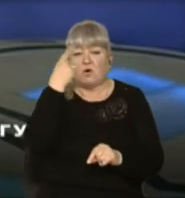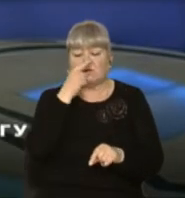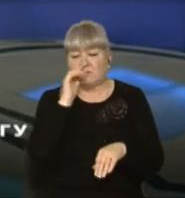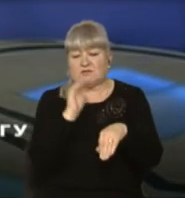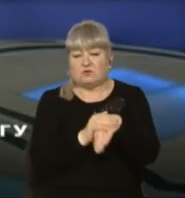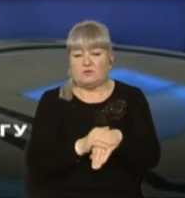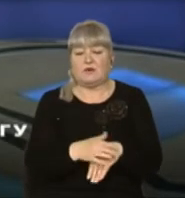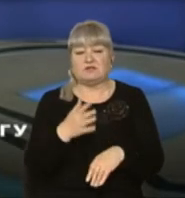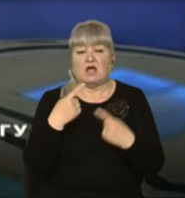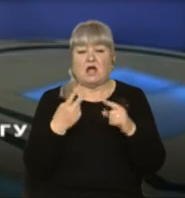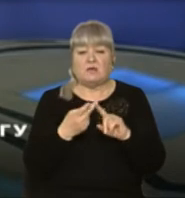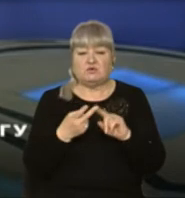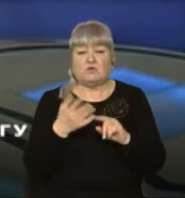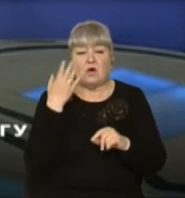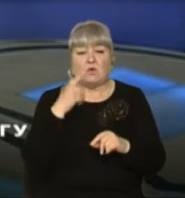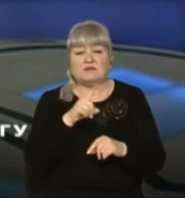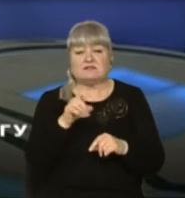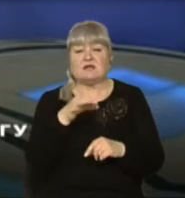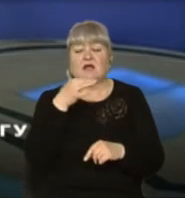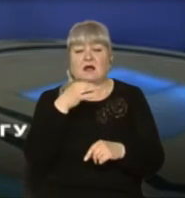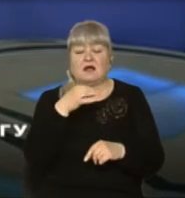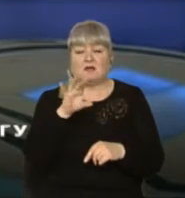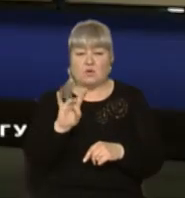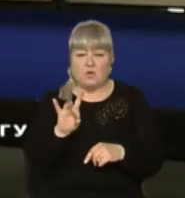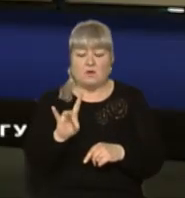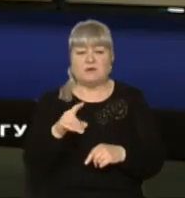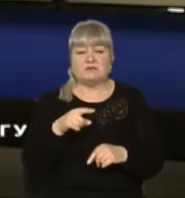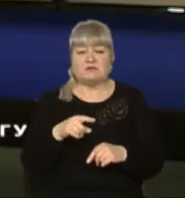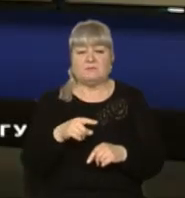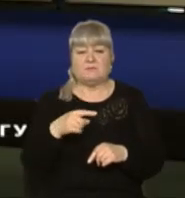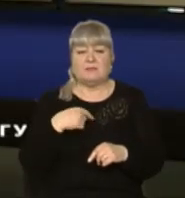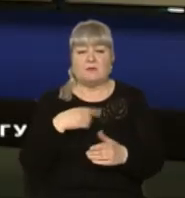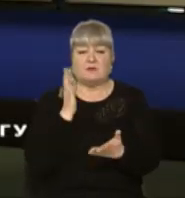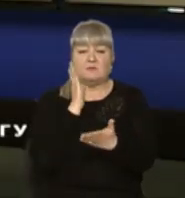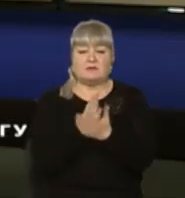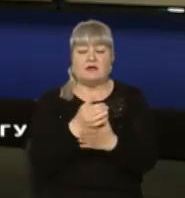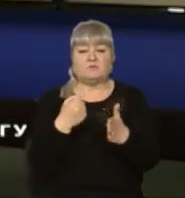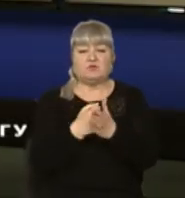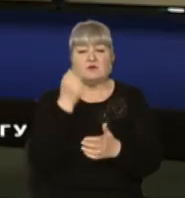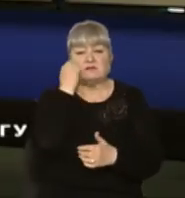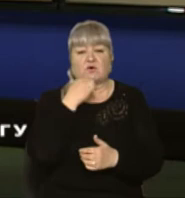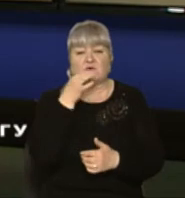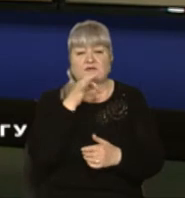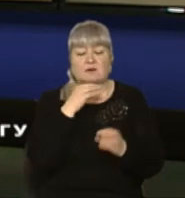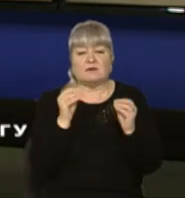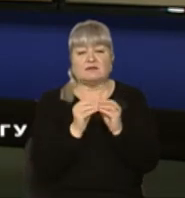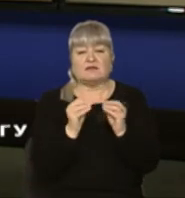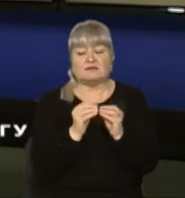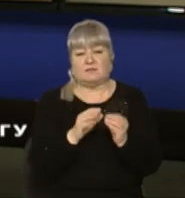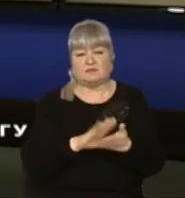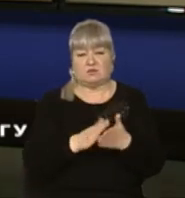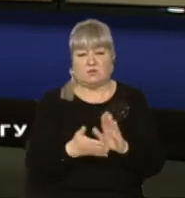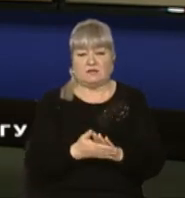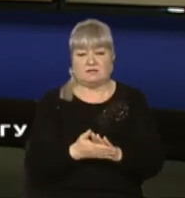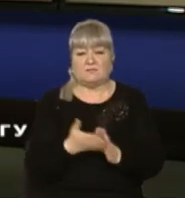Другобича, повертаючи наліво по об'їзній, ми попадаємо на трасу до Старого Самбора. Така сама ситуація.